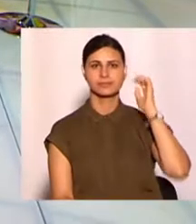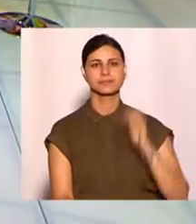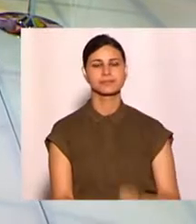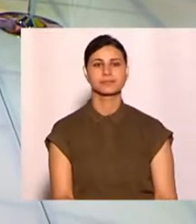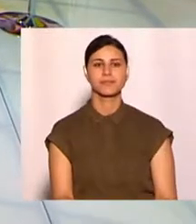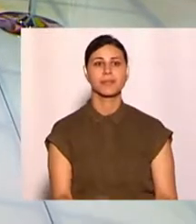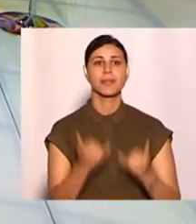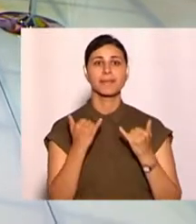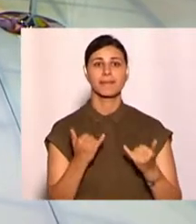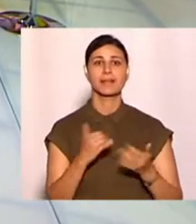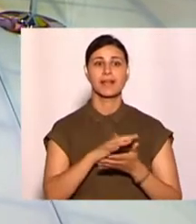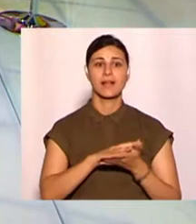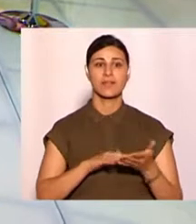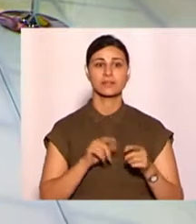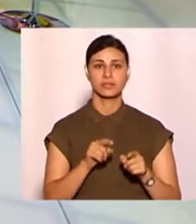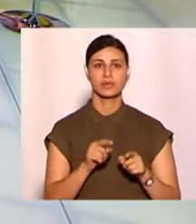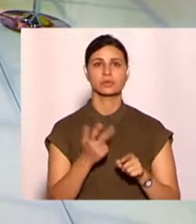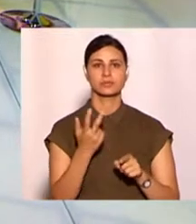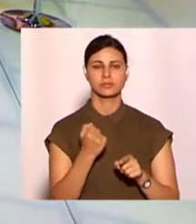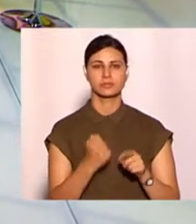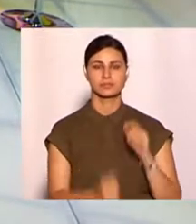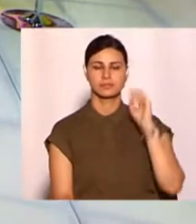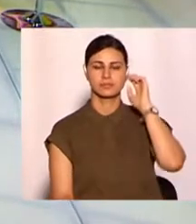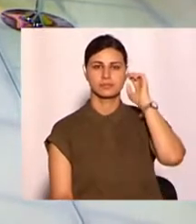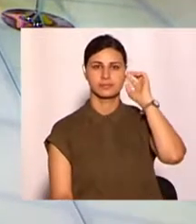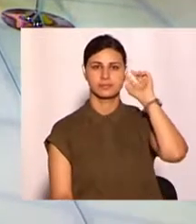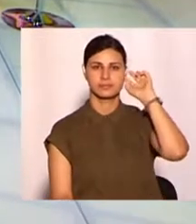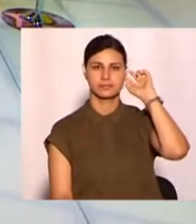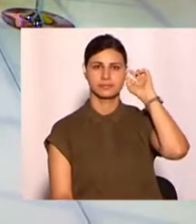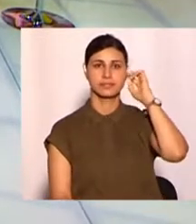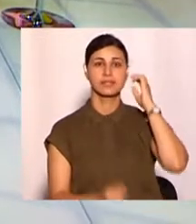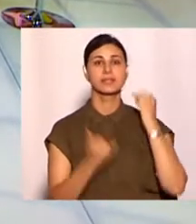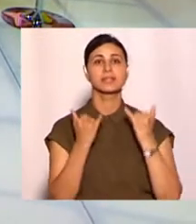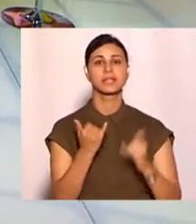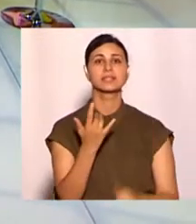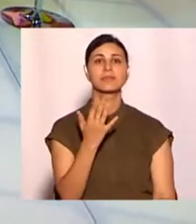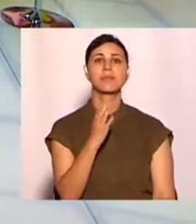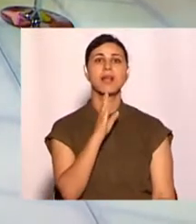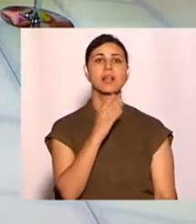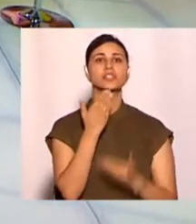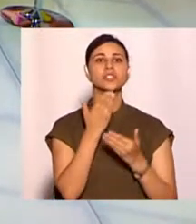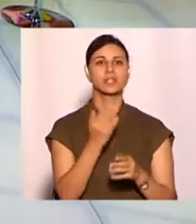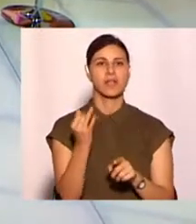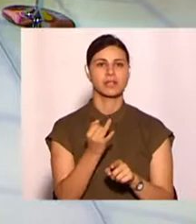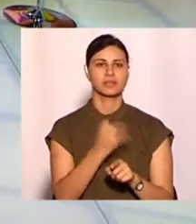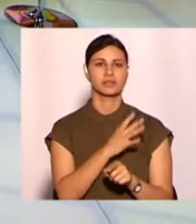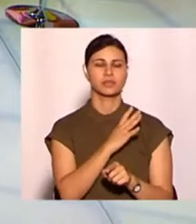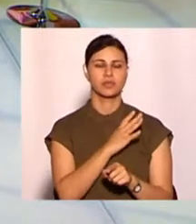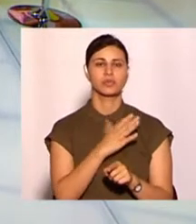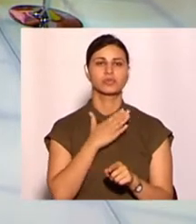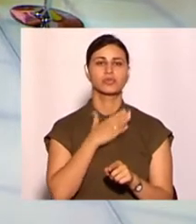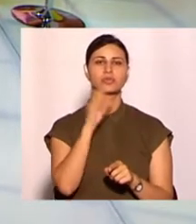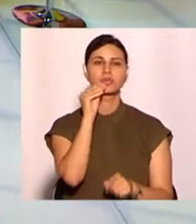ჩვენ გავაგრძელოთ სწორედ ამ ჭრილში და მე ვეცდები დღეს რამდენიმე ქალბატონის კითხვას უპასუხო. როდესაც